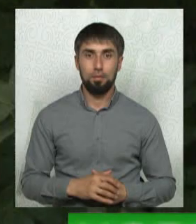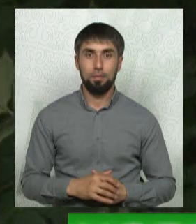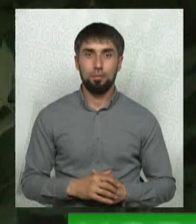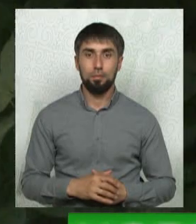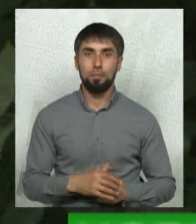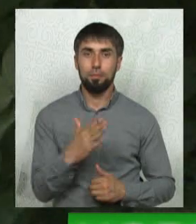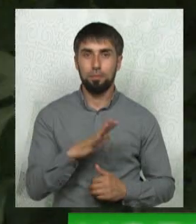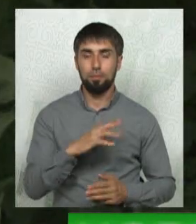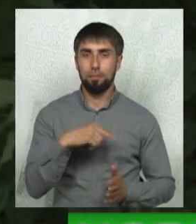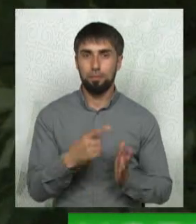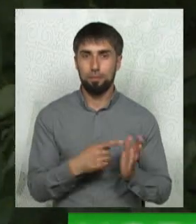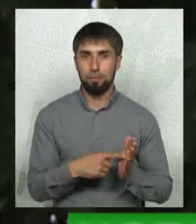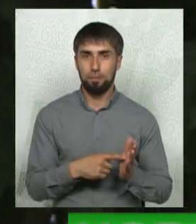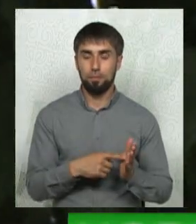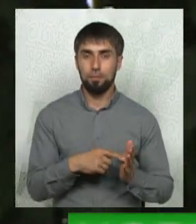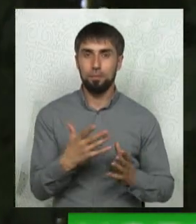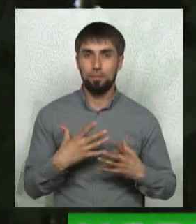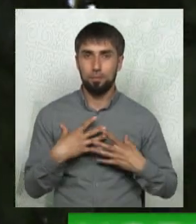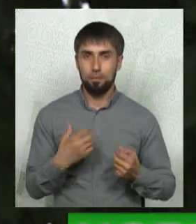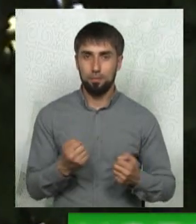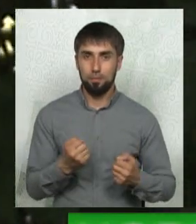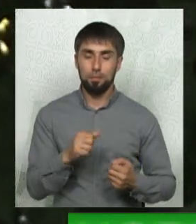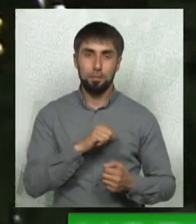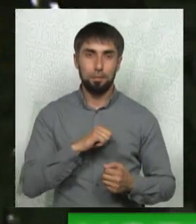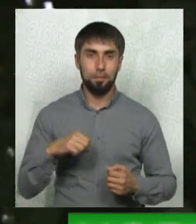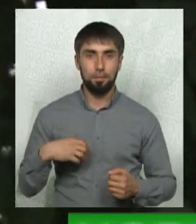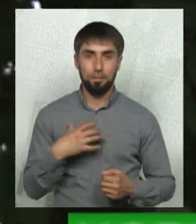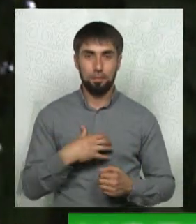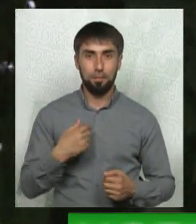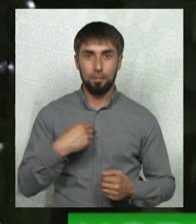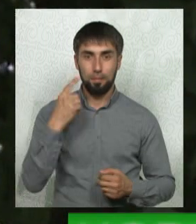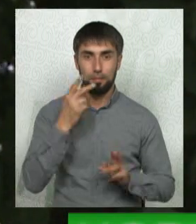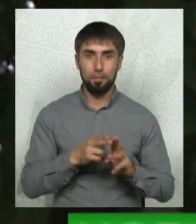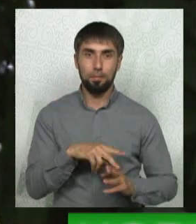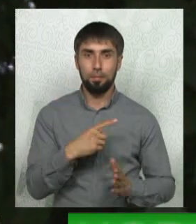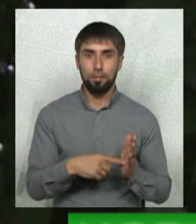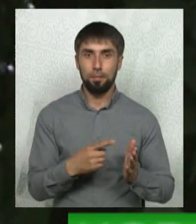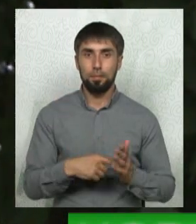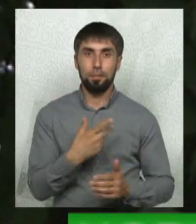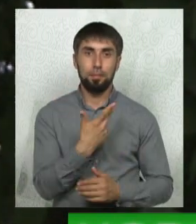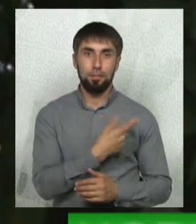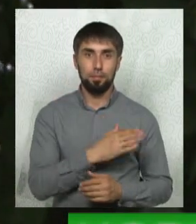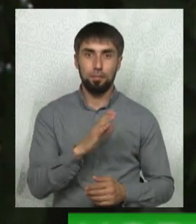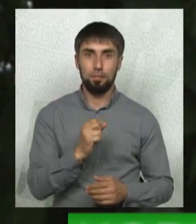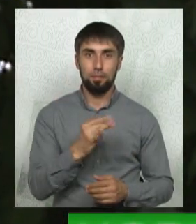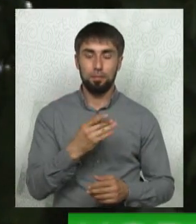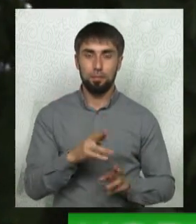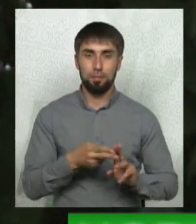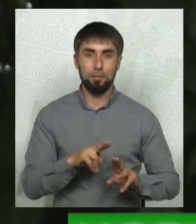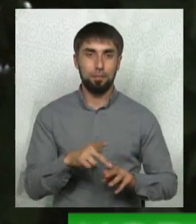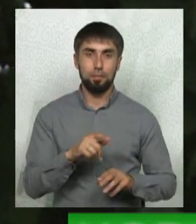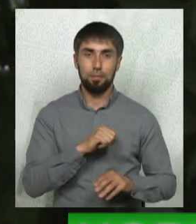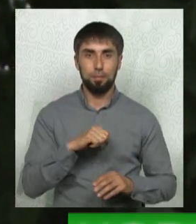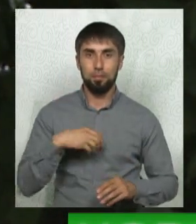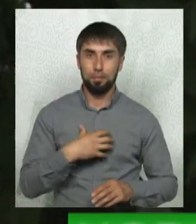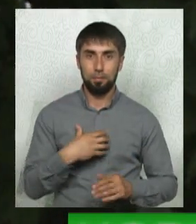отражены вопросы здравоохранения. Самое значимое, я считаю, что это вопрос вакцинации. Сегодня это